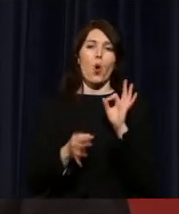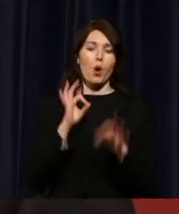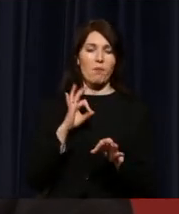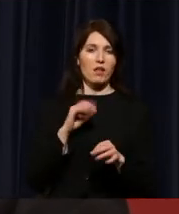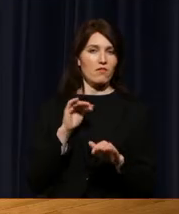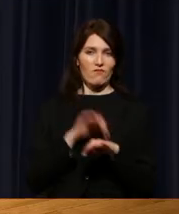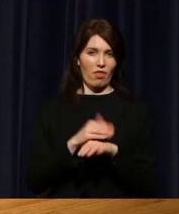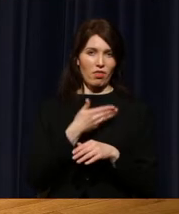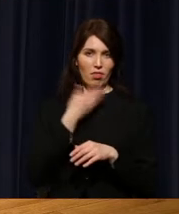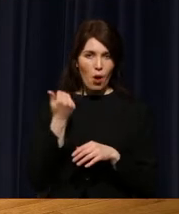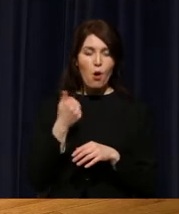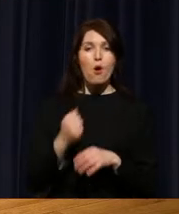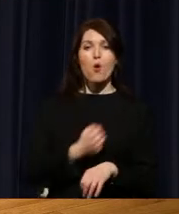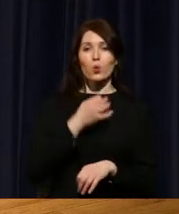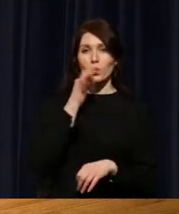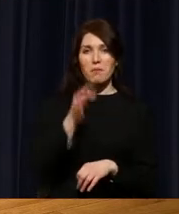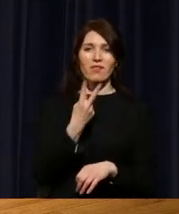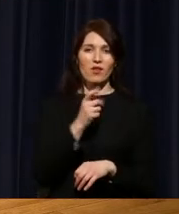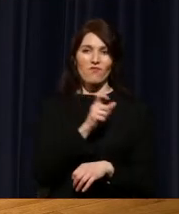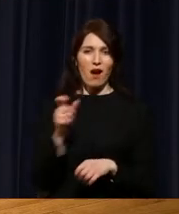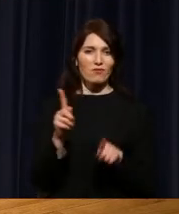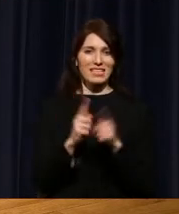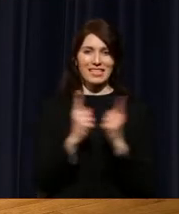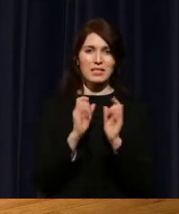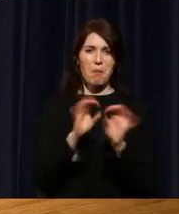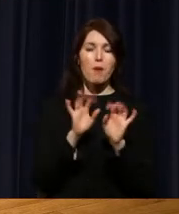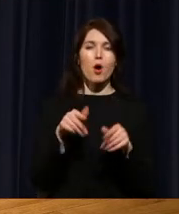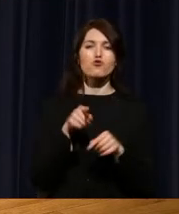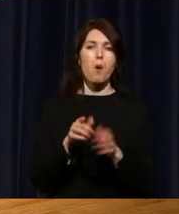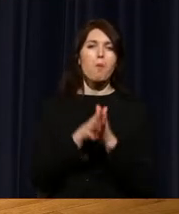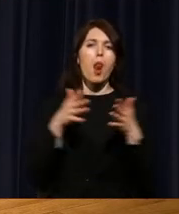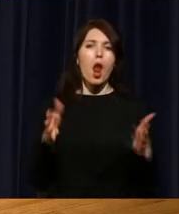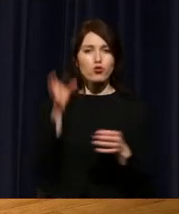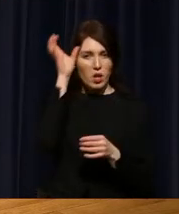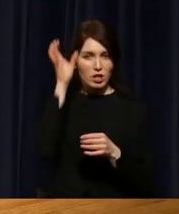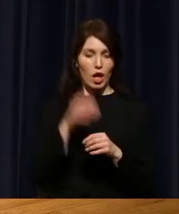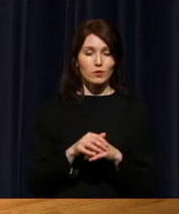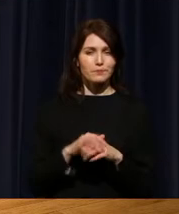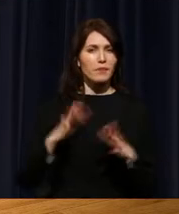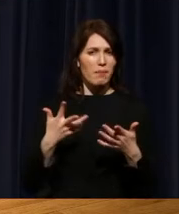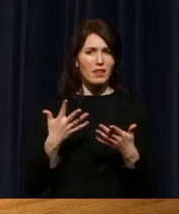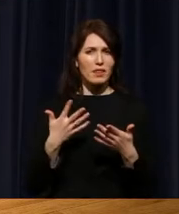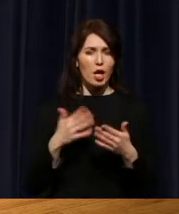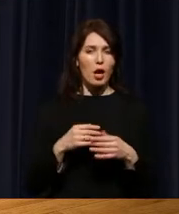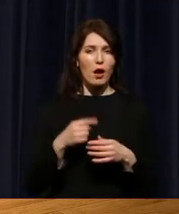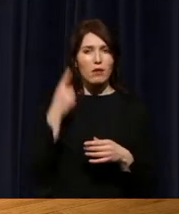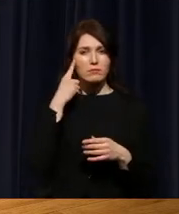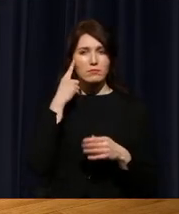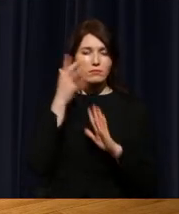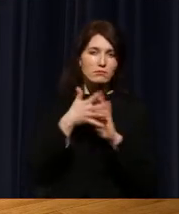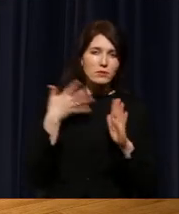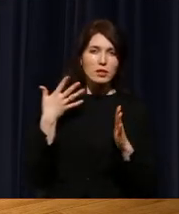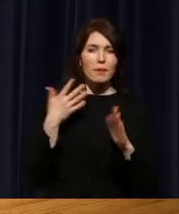to, tāpēc es grūti ir pateikt divos vārdos arī izstāstīt par šo plašo zināšanu kopumu. Bet tāds priekšstats vispār, jo es pieļauju, nu